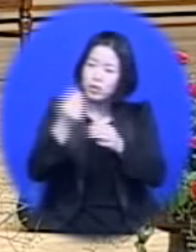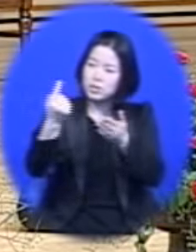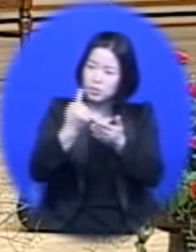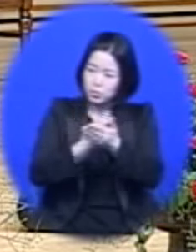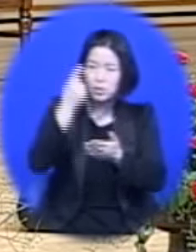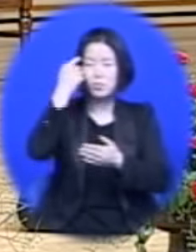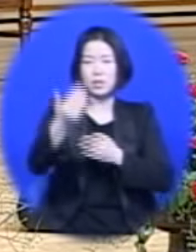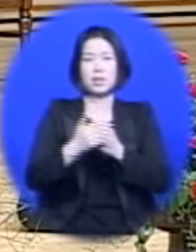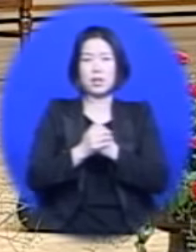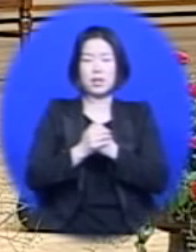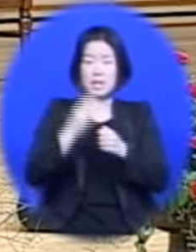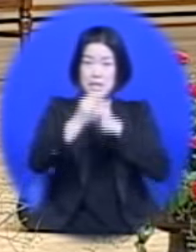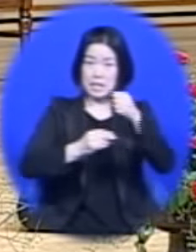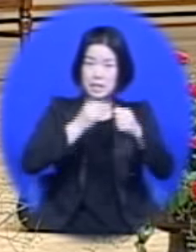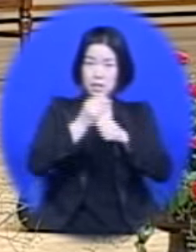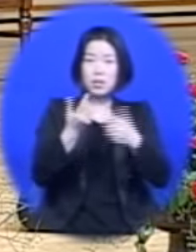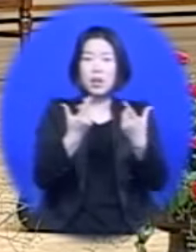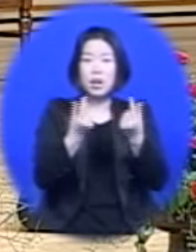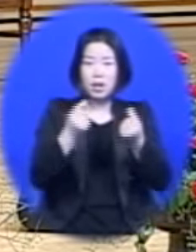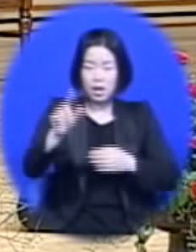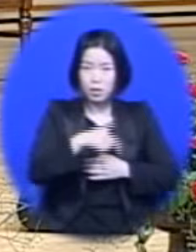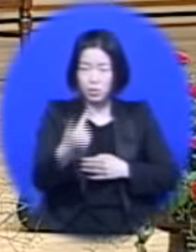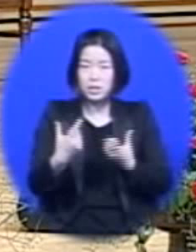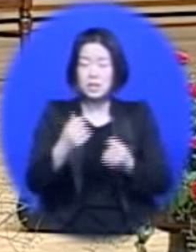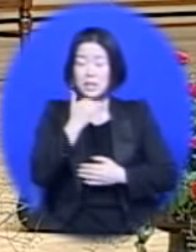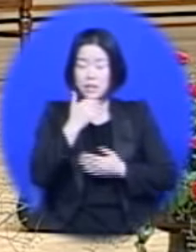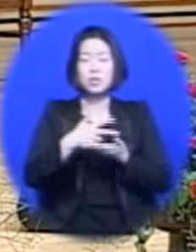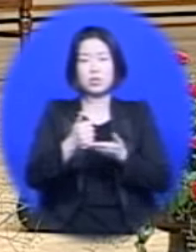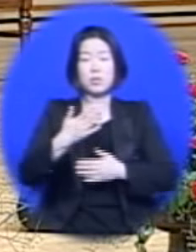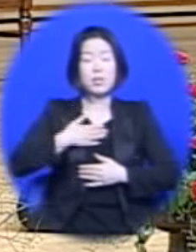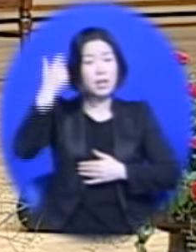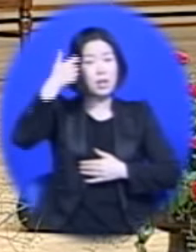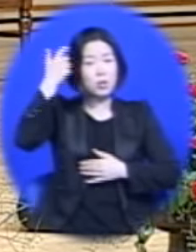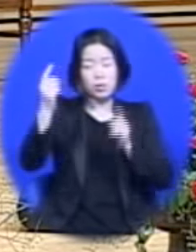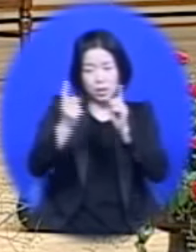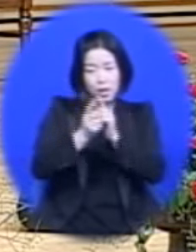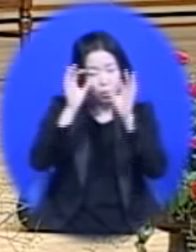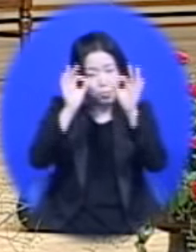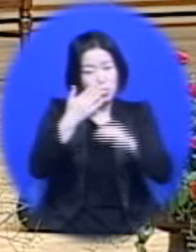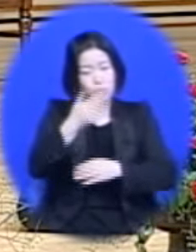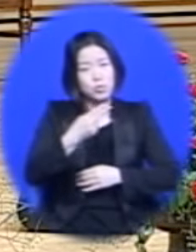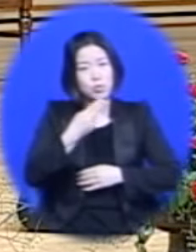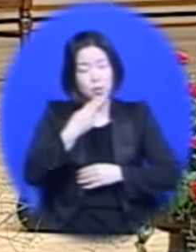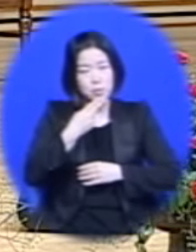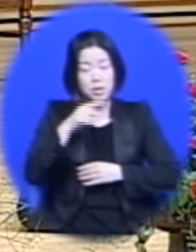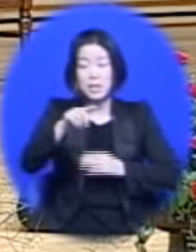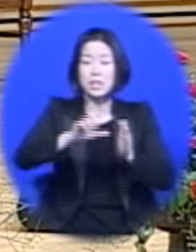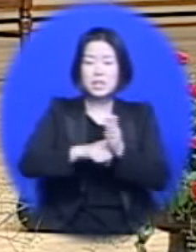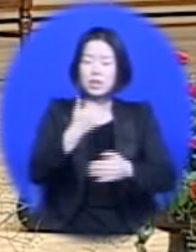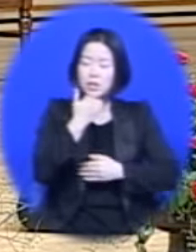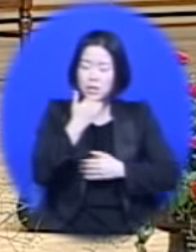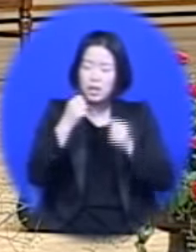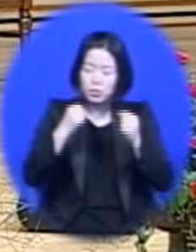오시렵니까? 천년을 하루같이 기다린 주님, 내 영혼 당하는 것 볼 수 없어서 이 시간도 기다리고